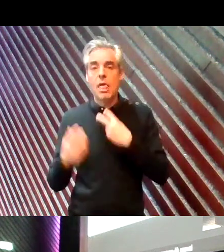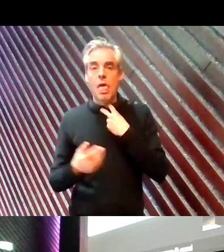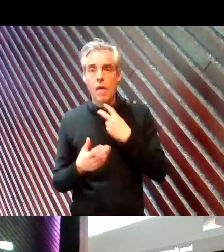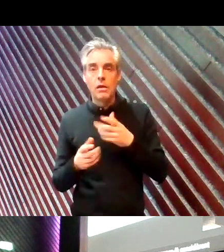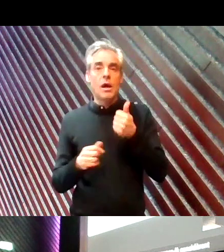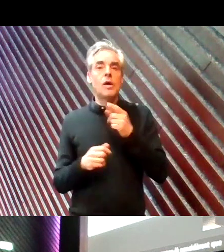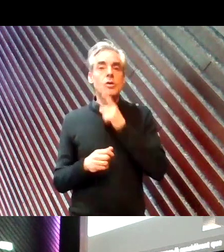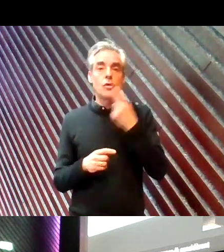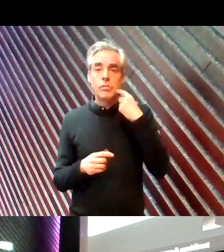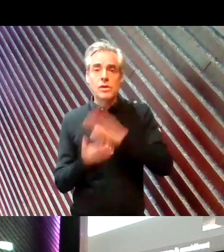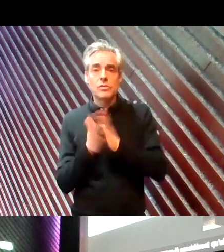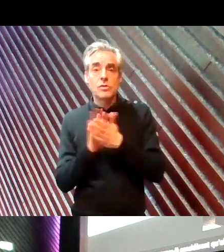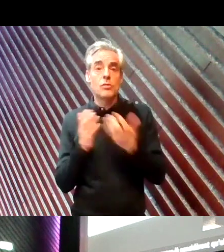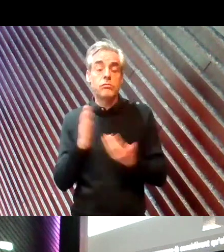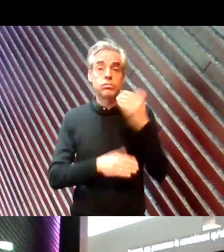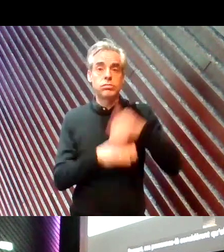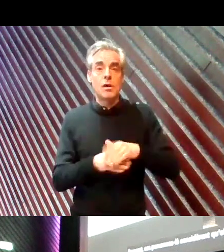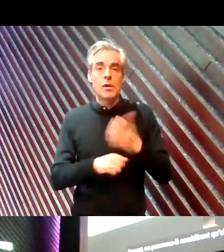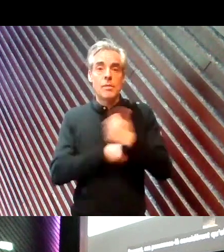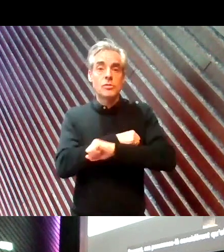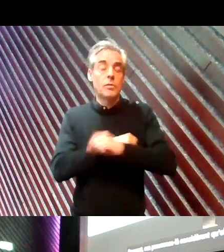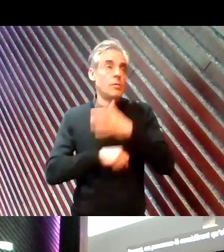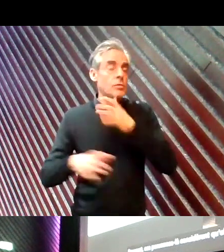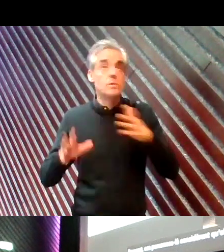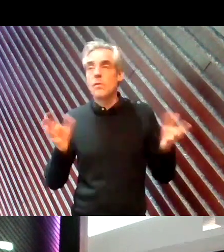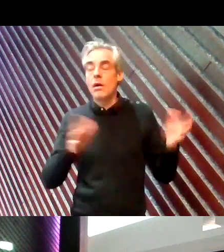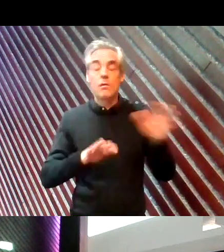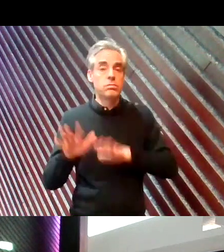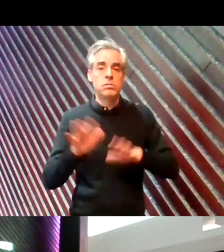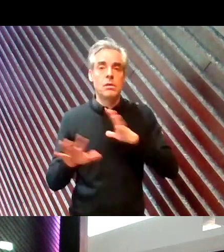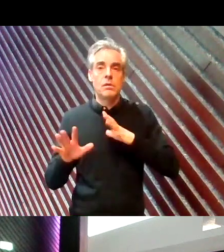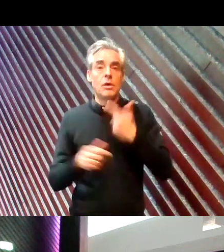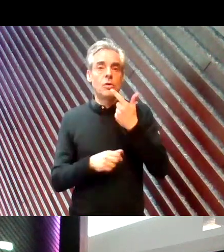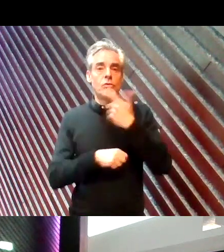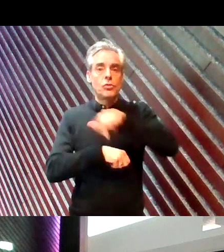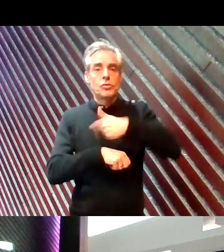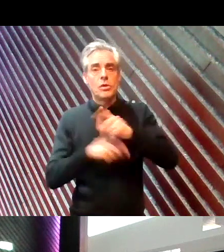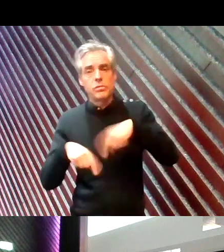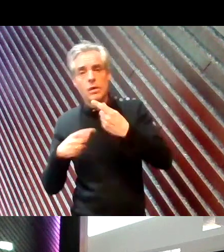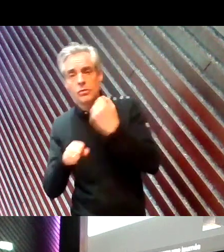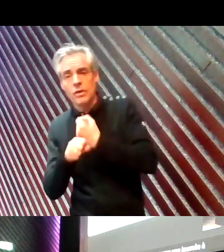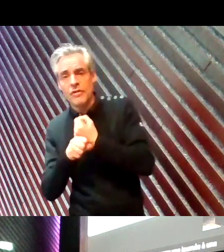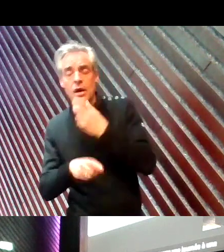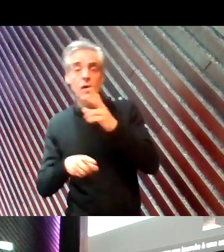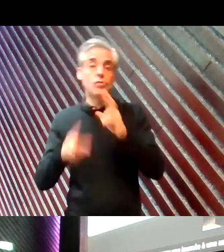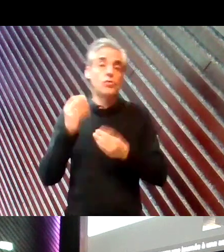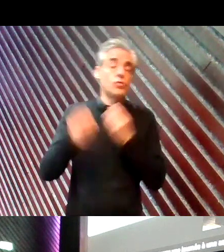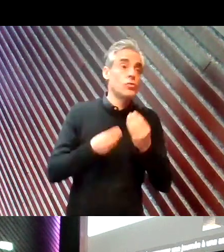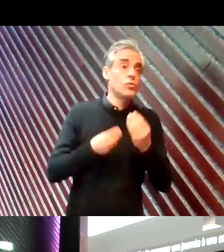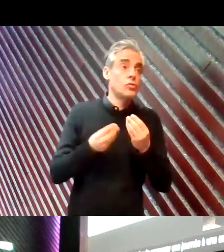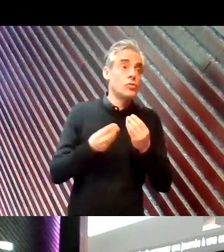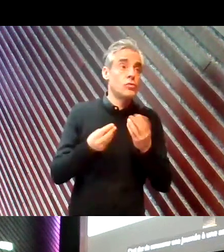un jour à une association, par exemple, par semaine, parce qu'on a deux heures de trajet pour aller au travail, parce qu